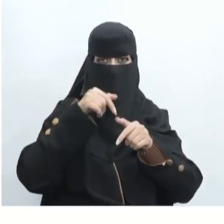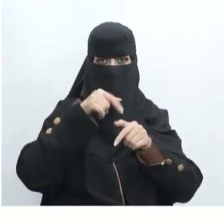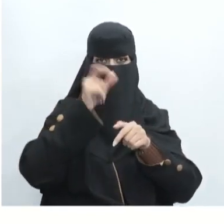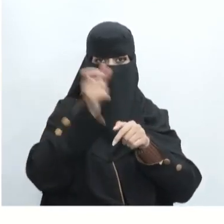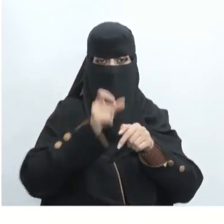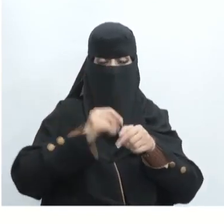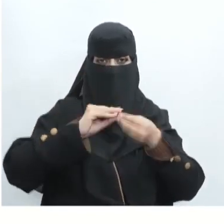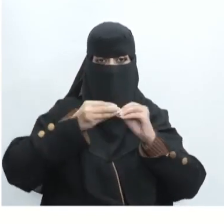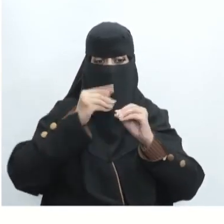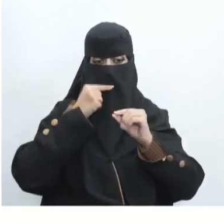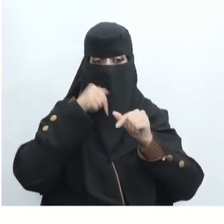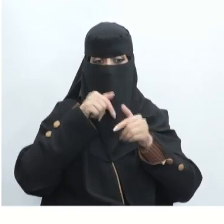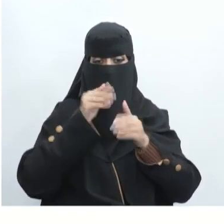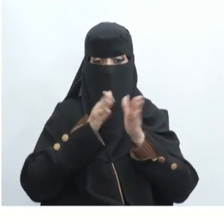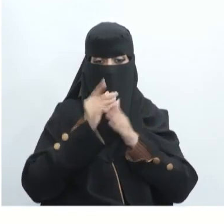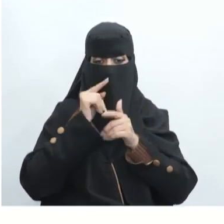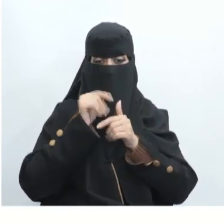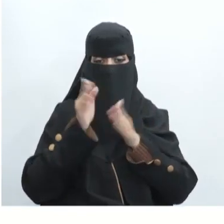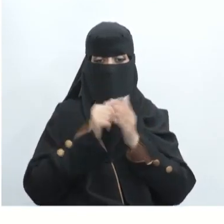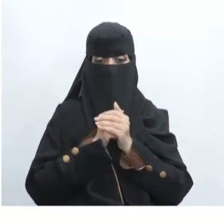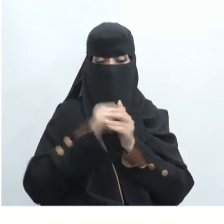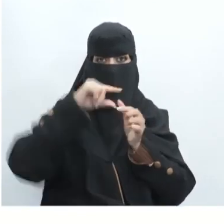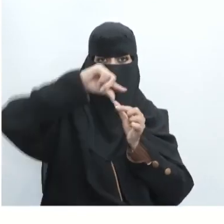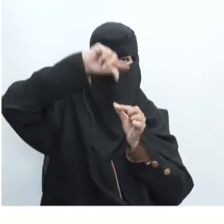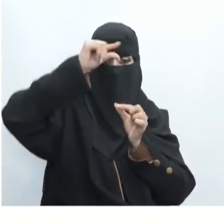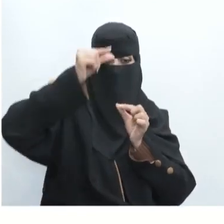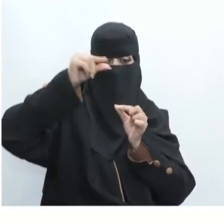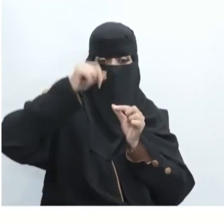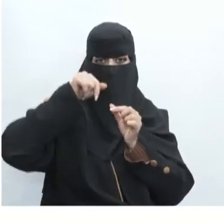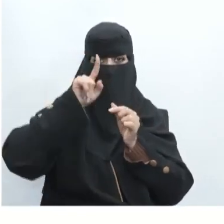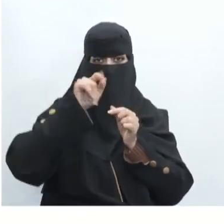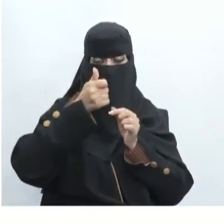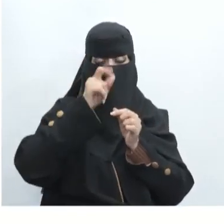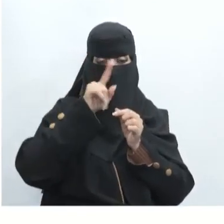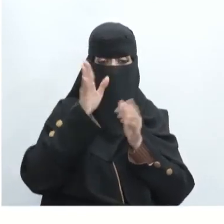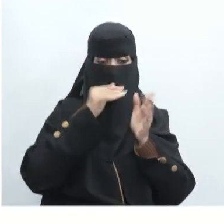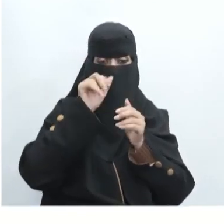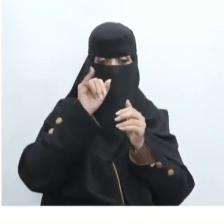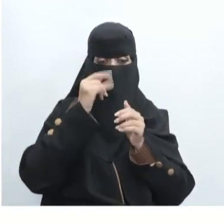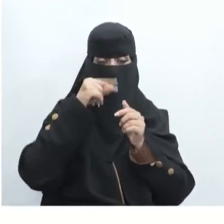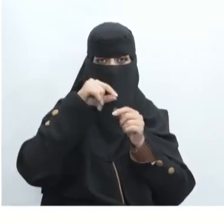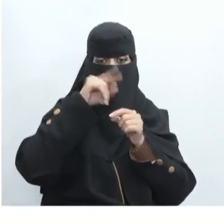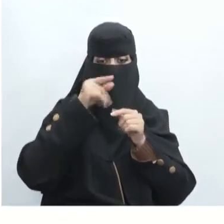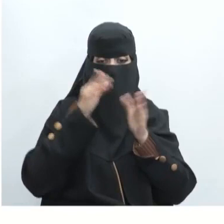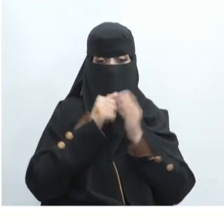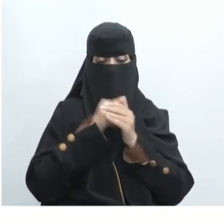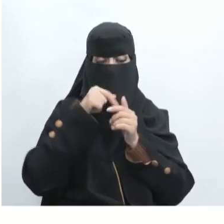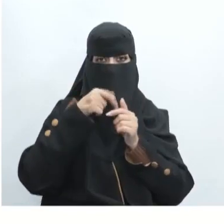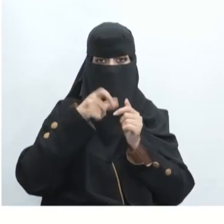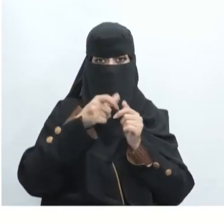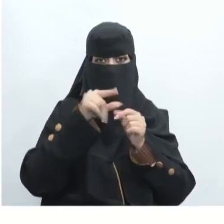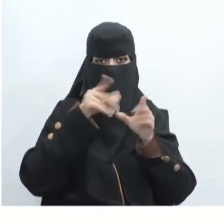والبحر المتوسط والبحر الاحمر ومن ثم باب المندب المضائق باب المندبي وملكه